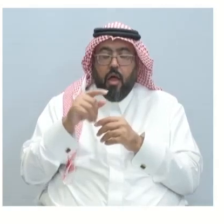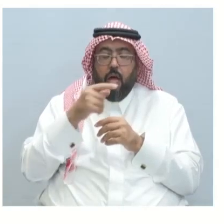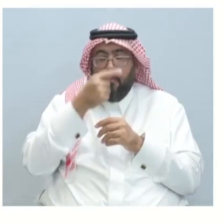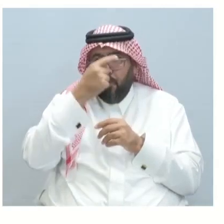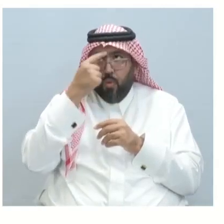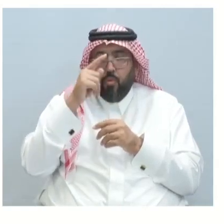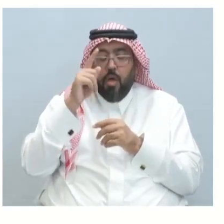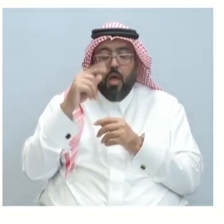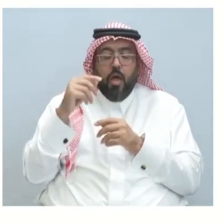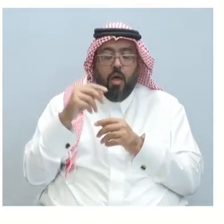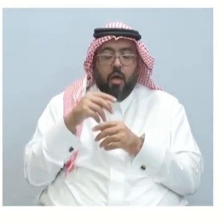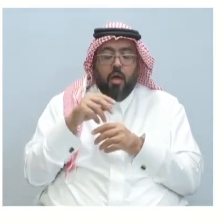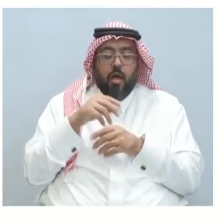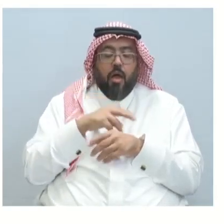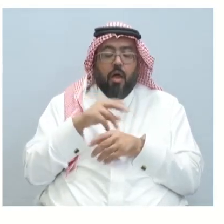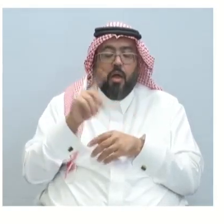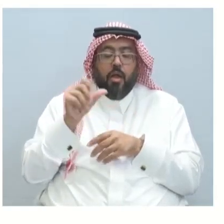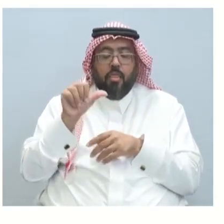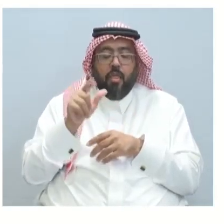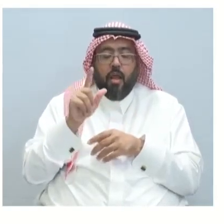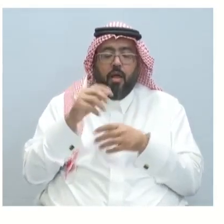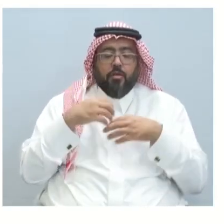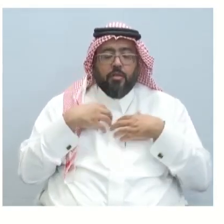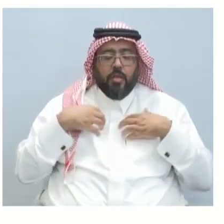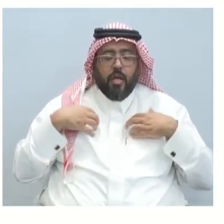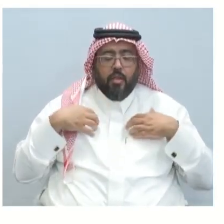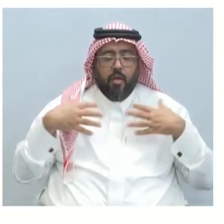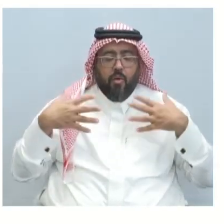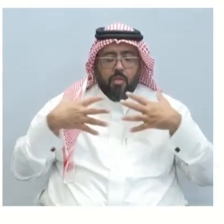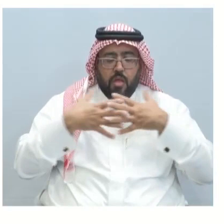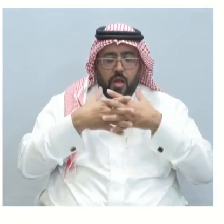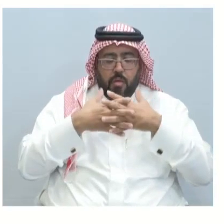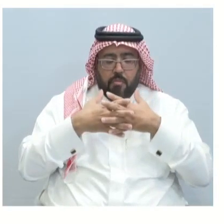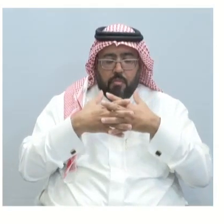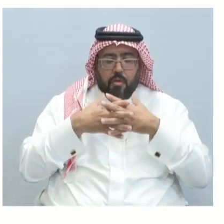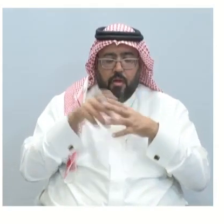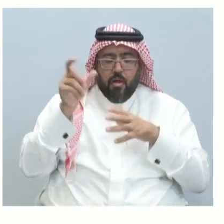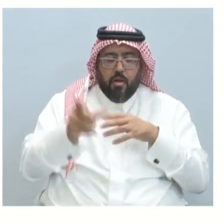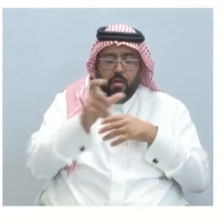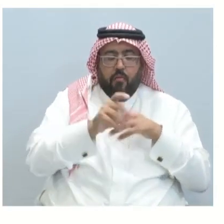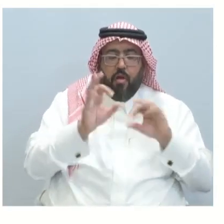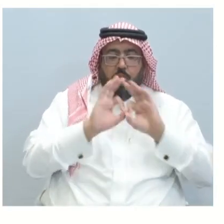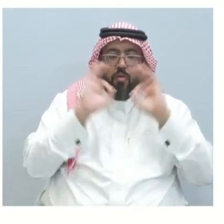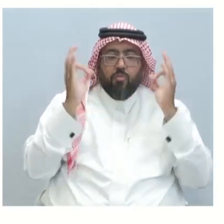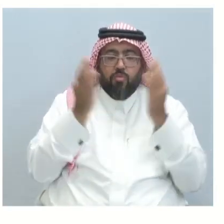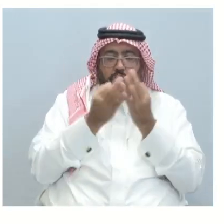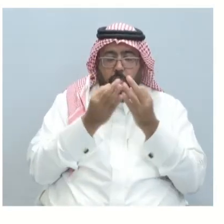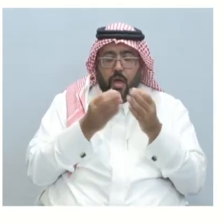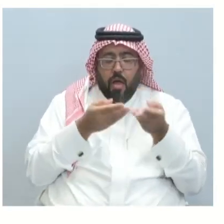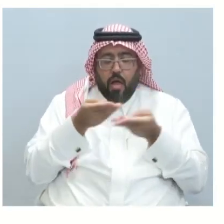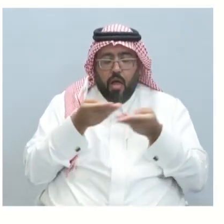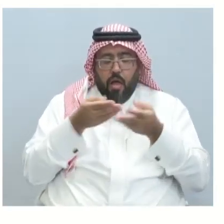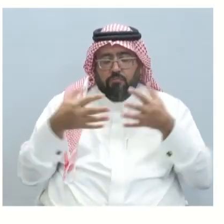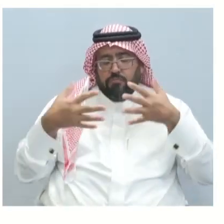اولا وايضا لتحقيق السعاده والتراحم والترابط بين افراد المجتمع لهذا قلنا ان